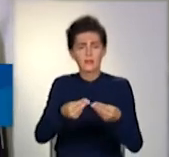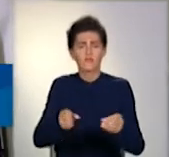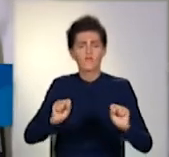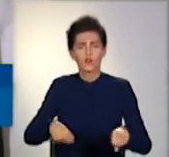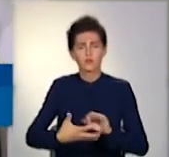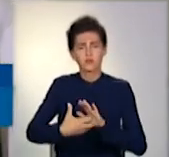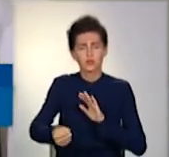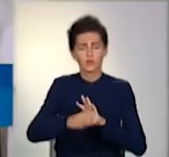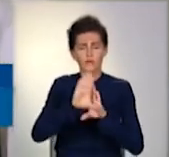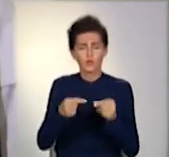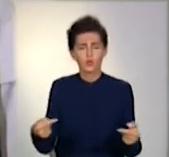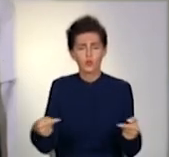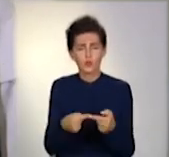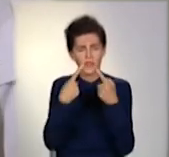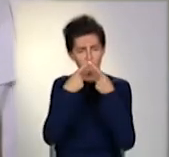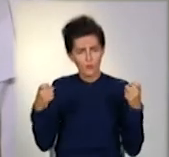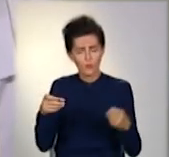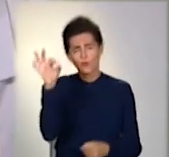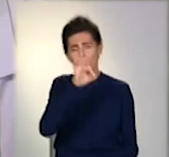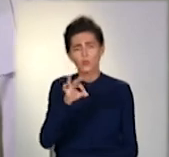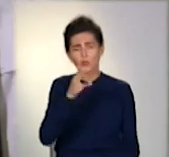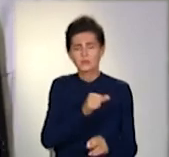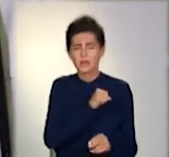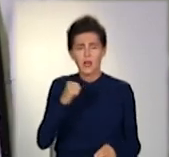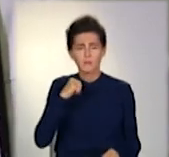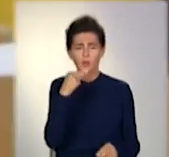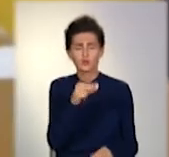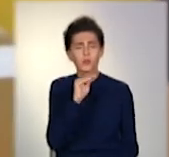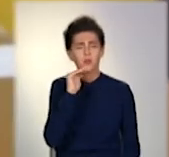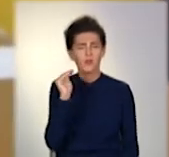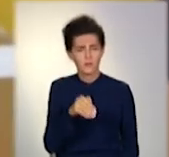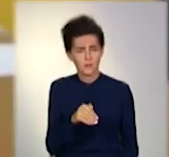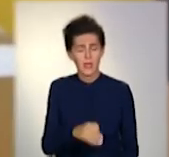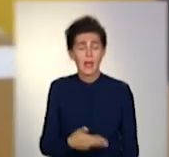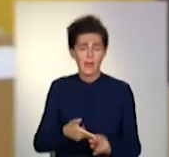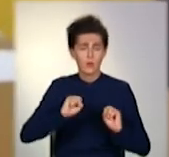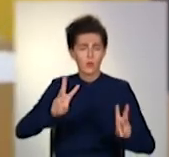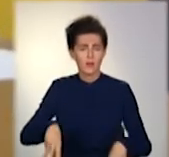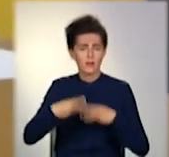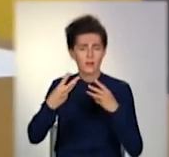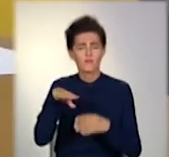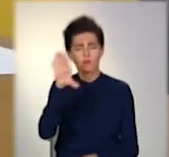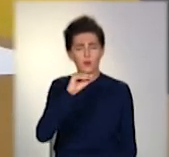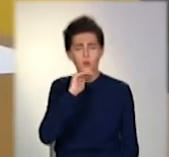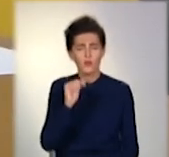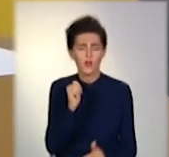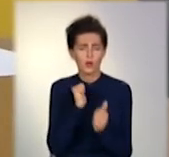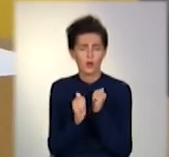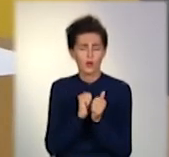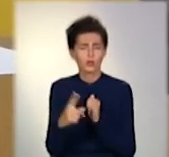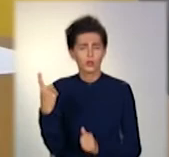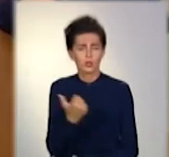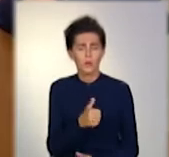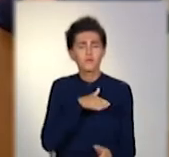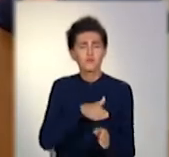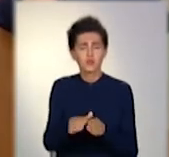получить достоверную информацию от лучших национальных экспертов. Онлайн-зустрічі з експертами щотижневі. Повну